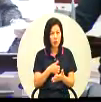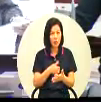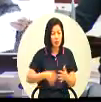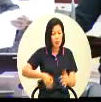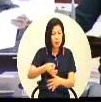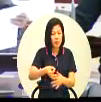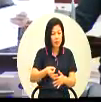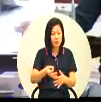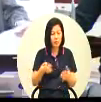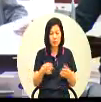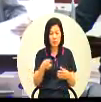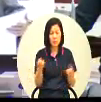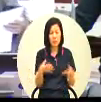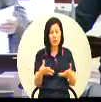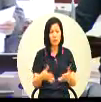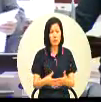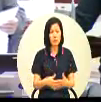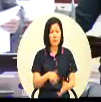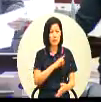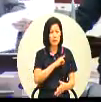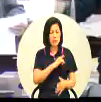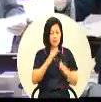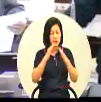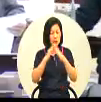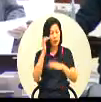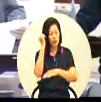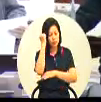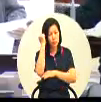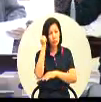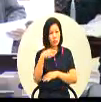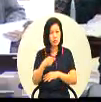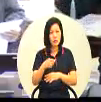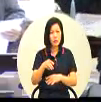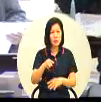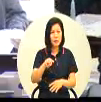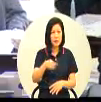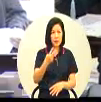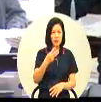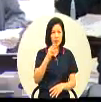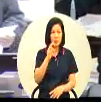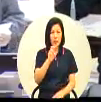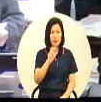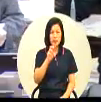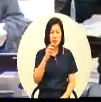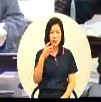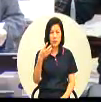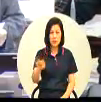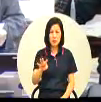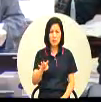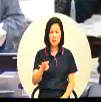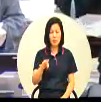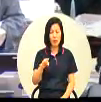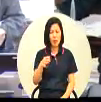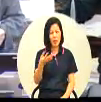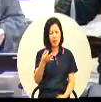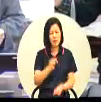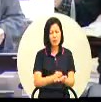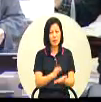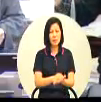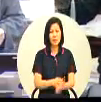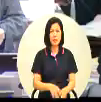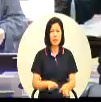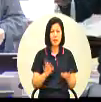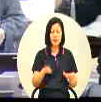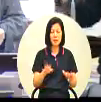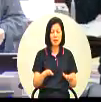为一般的租用体啊，直接增加324块，我不 认。你敢知今卖社会弃